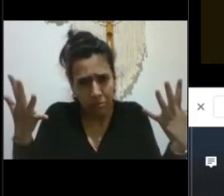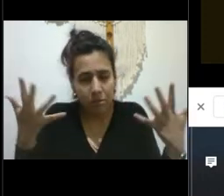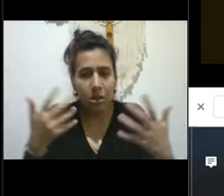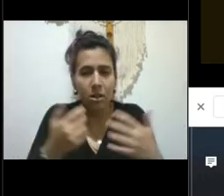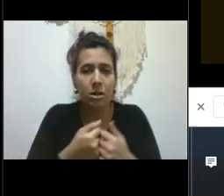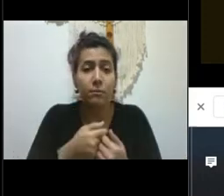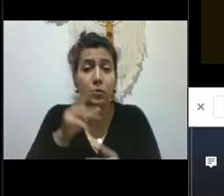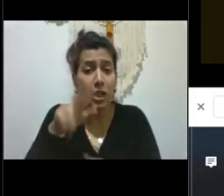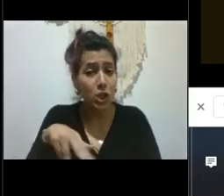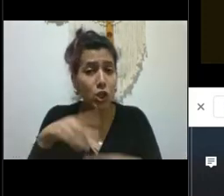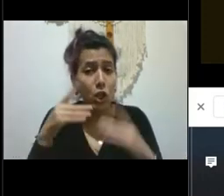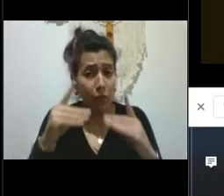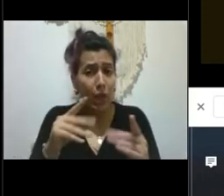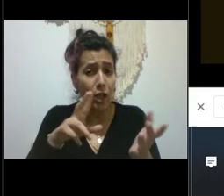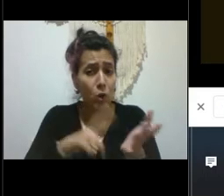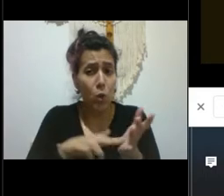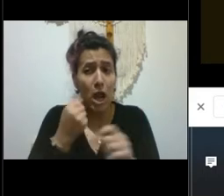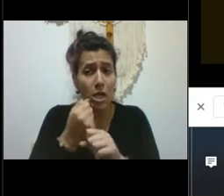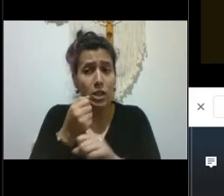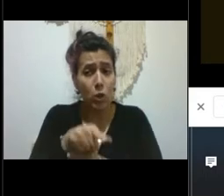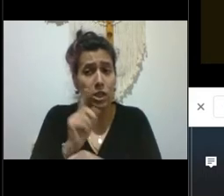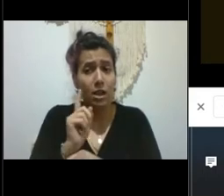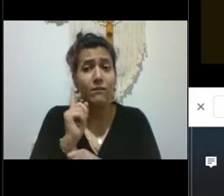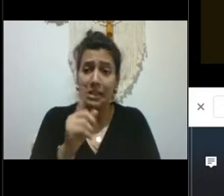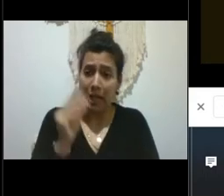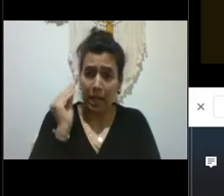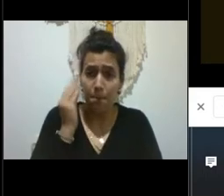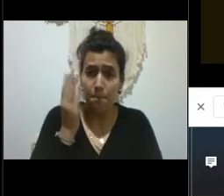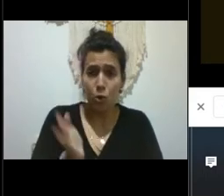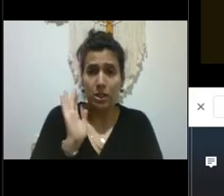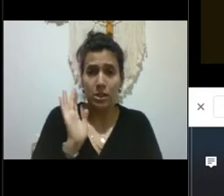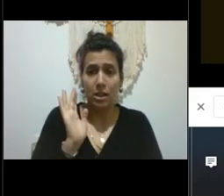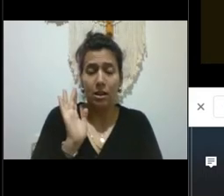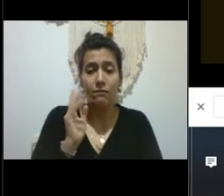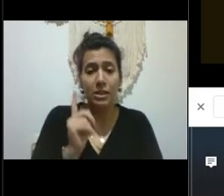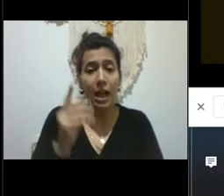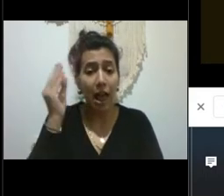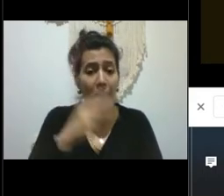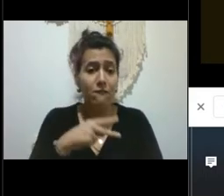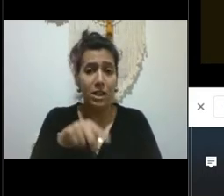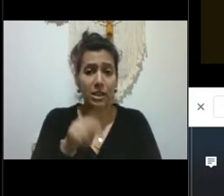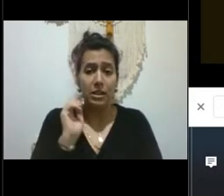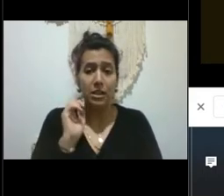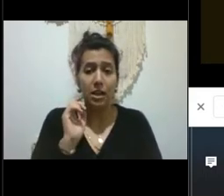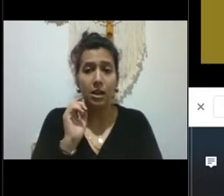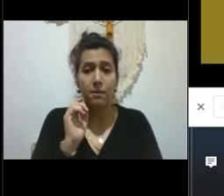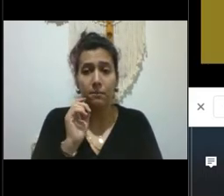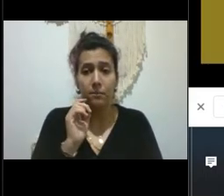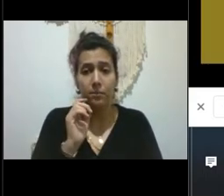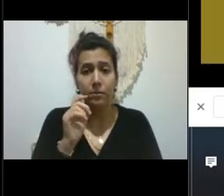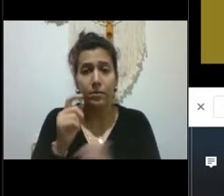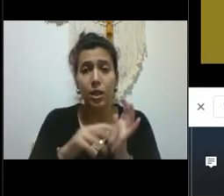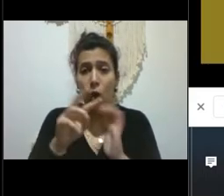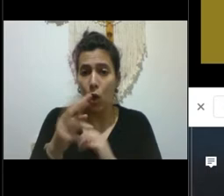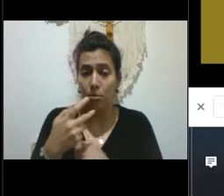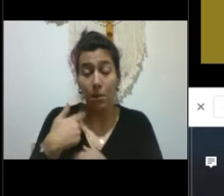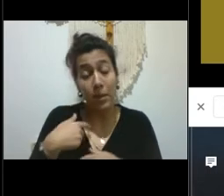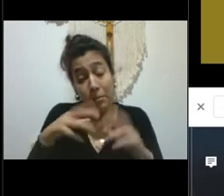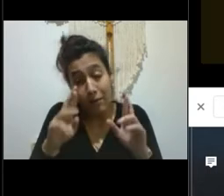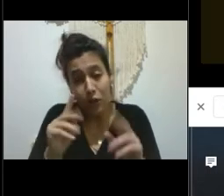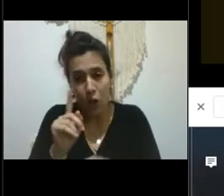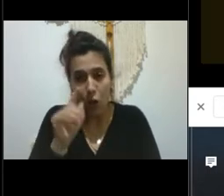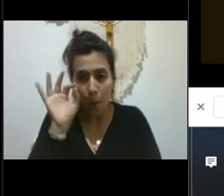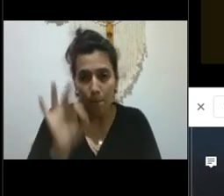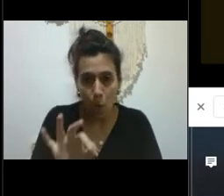ויש דרך נכונה לעשות את זה, וצריך ללמוד אותה, וצריך להבין אותה, כי שוב, כי אני מאוד מתכוון שאני לא פוגע, אבל אנחנו